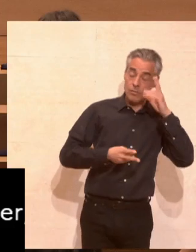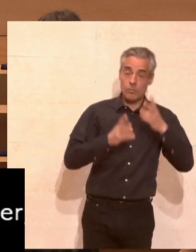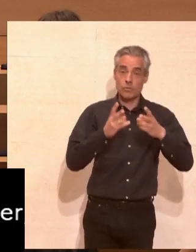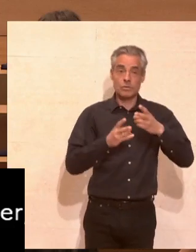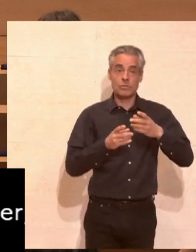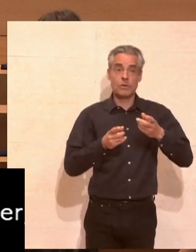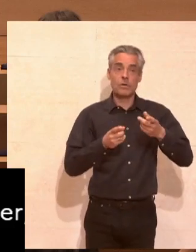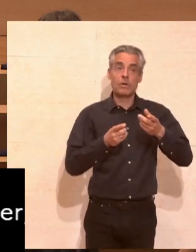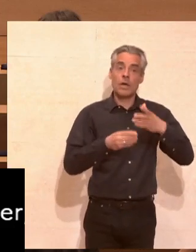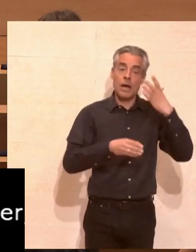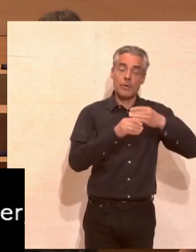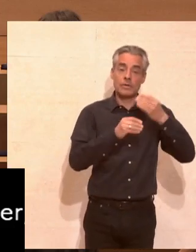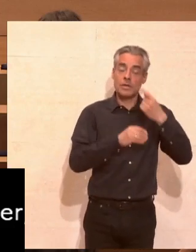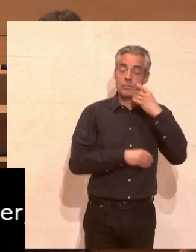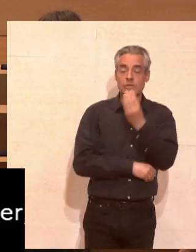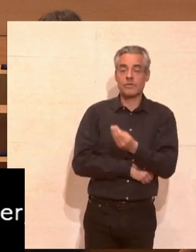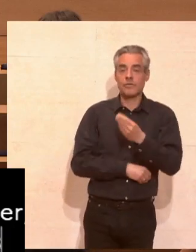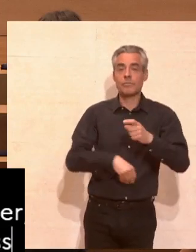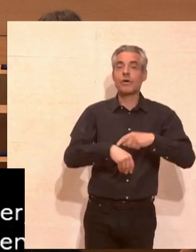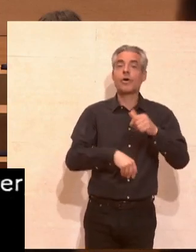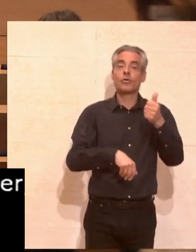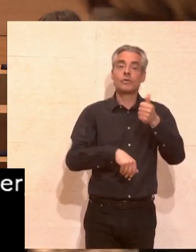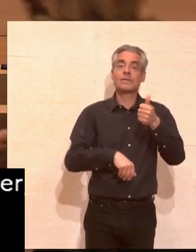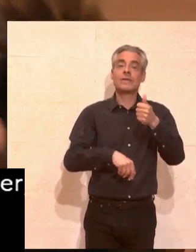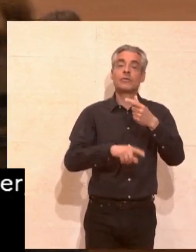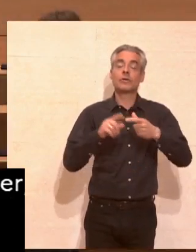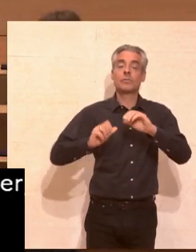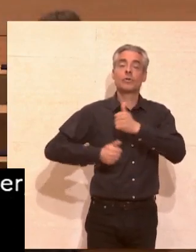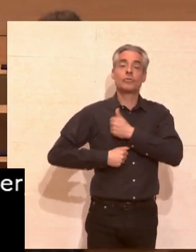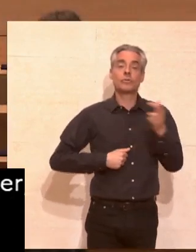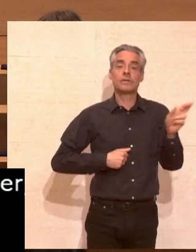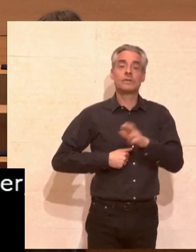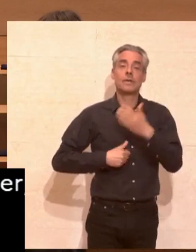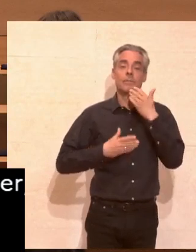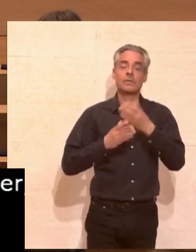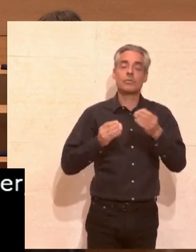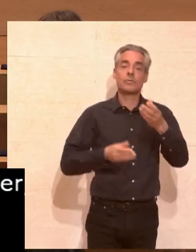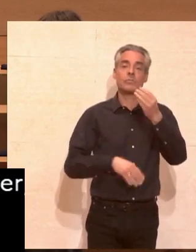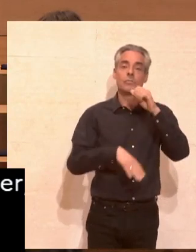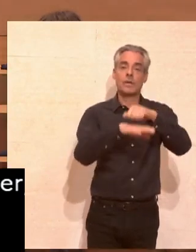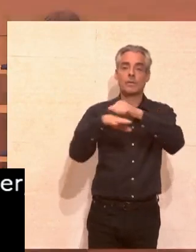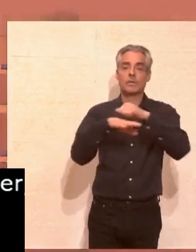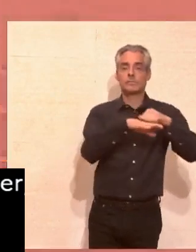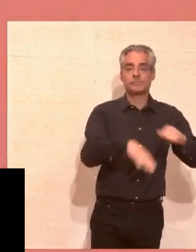la cognition, les apprentissages des enfants. Donc à 13h30 ici, s'il vous plaît. Merci. Bon déjeuner. Merci.